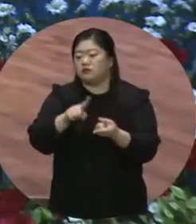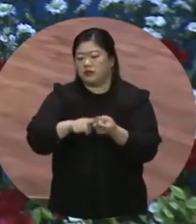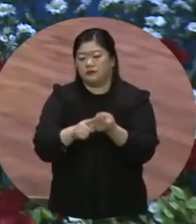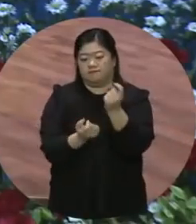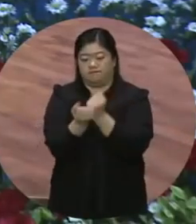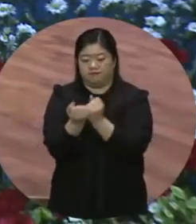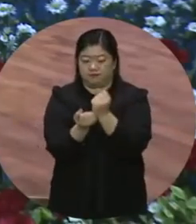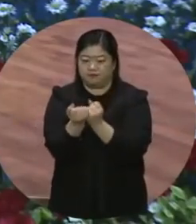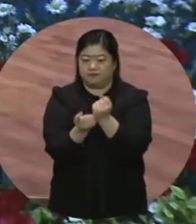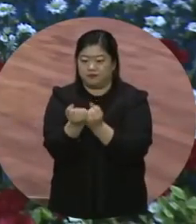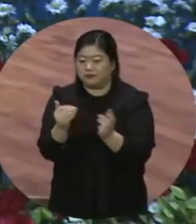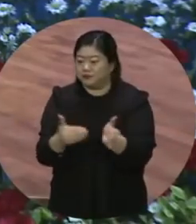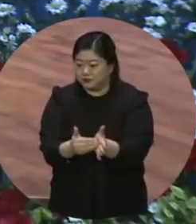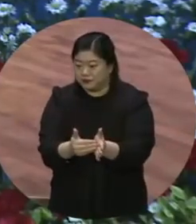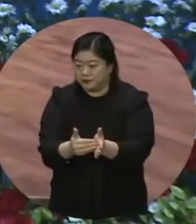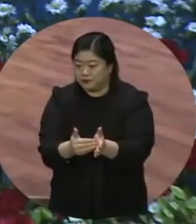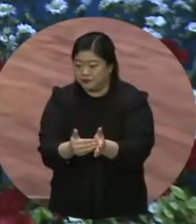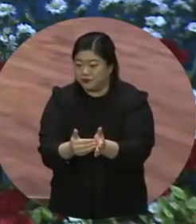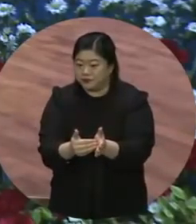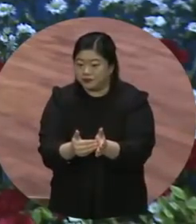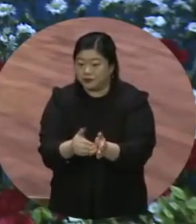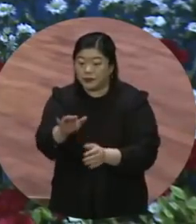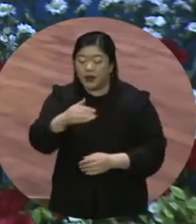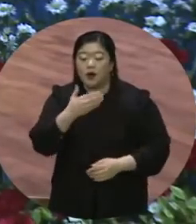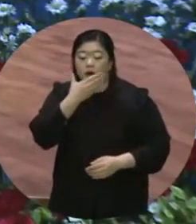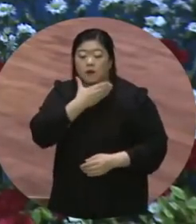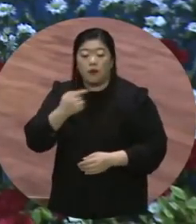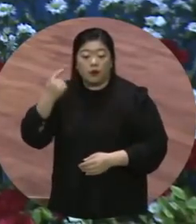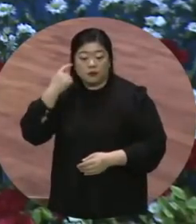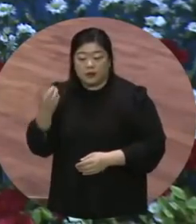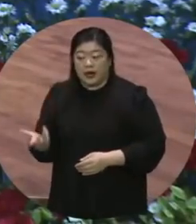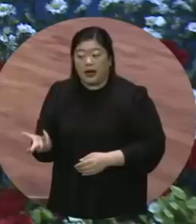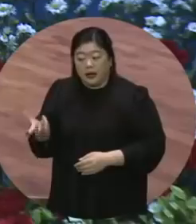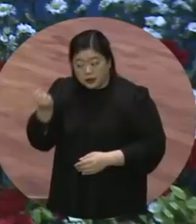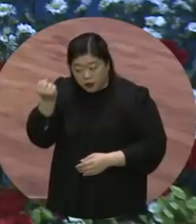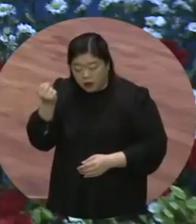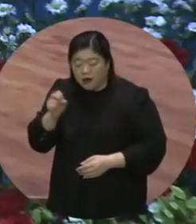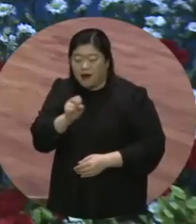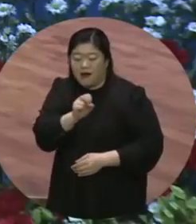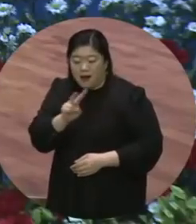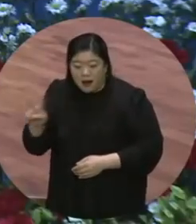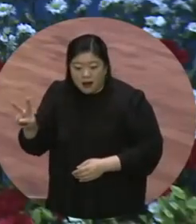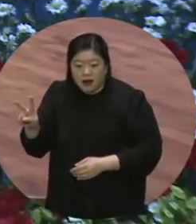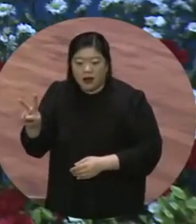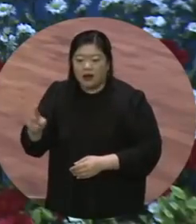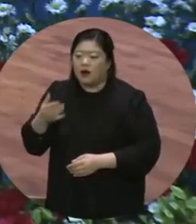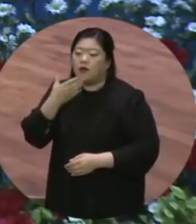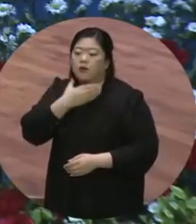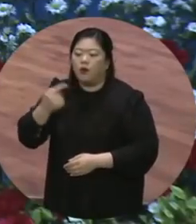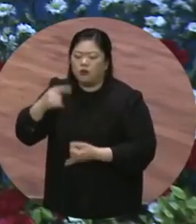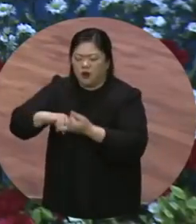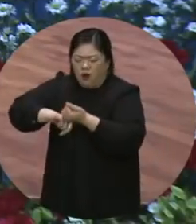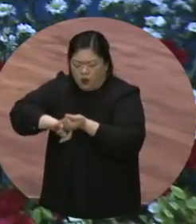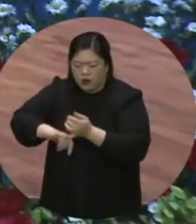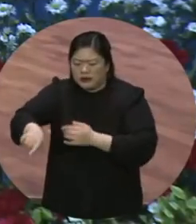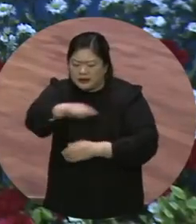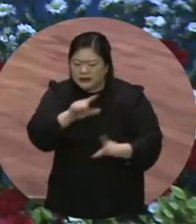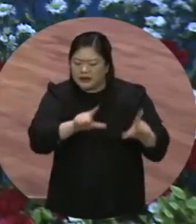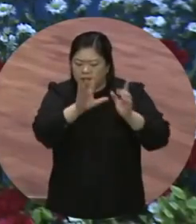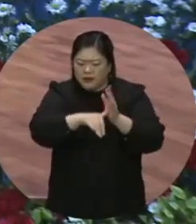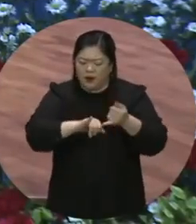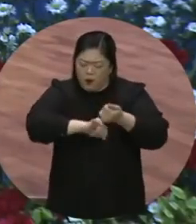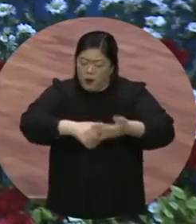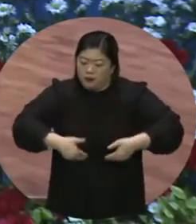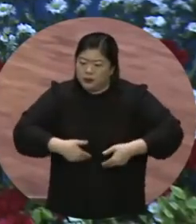있습니다. 복음의 필요성, 이 복음의 필요성을 설명하기 위해서 반드시 짚어야 할 것이